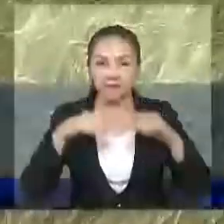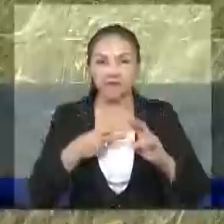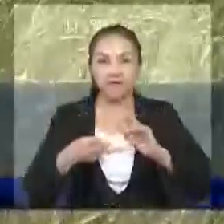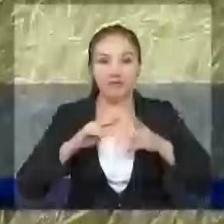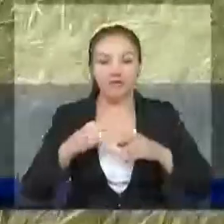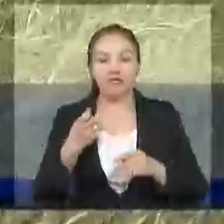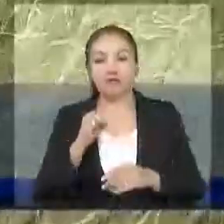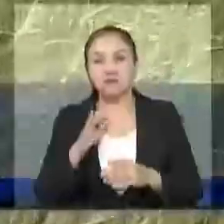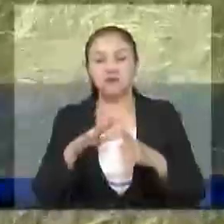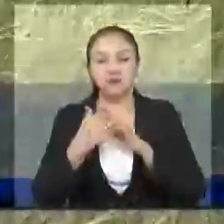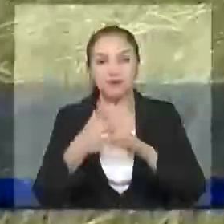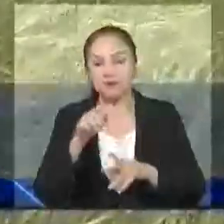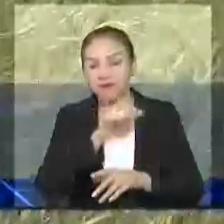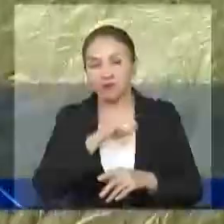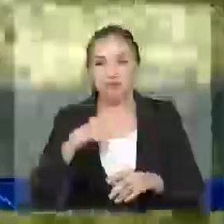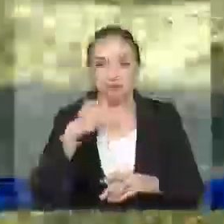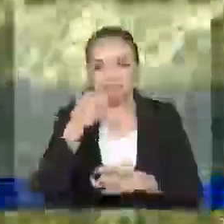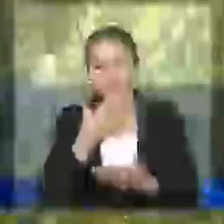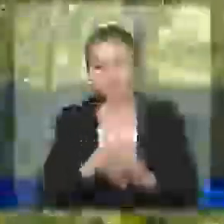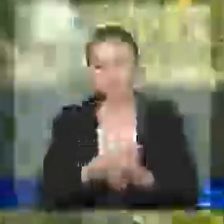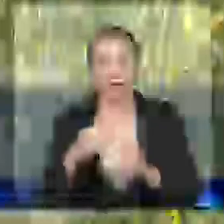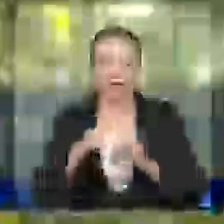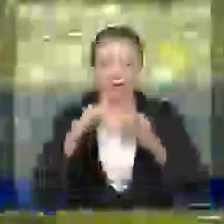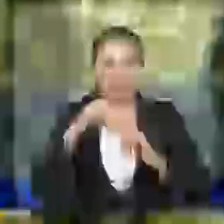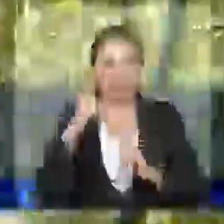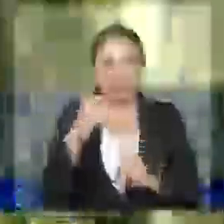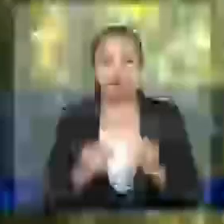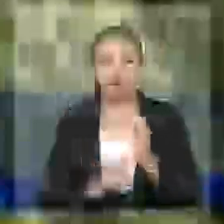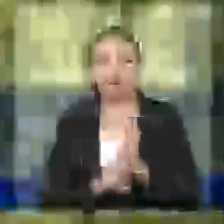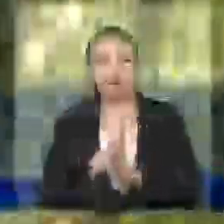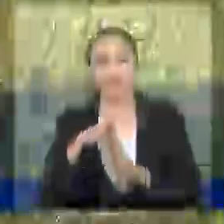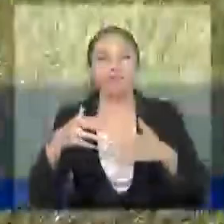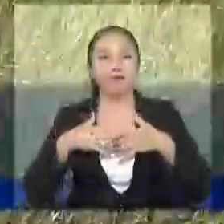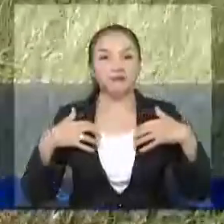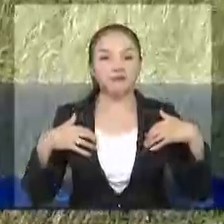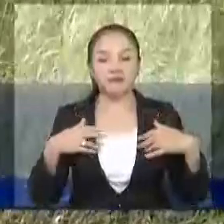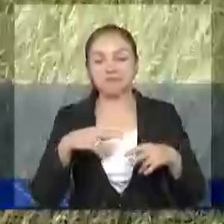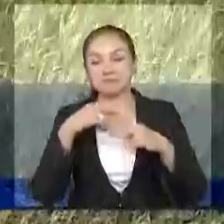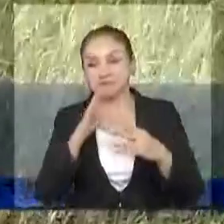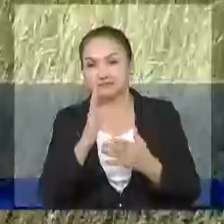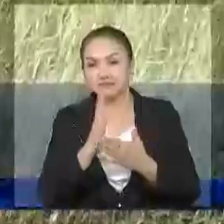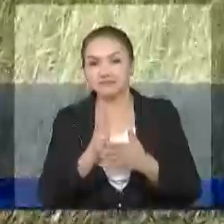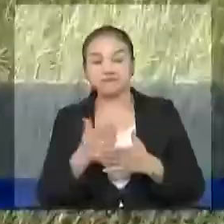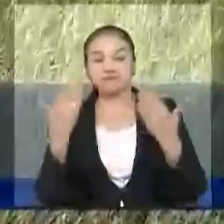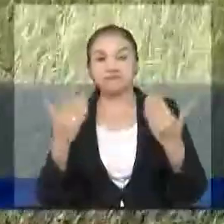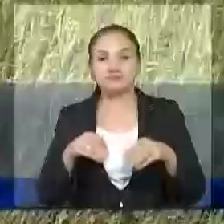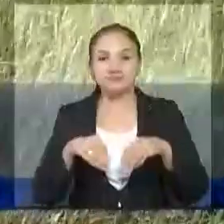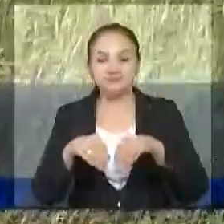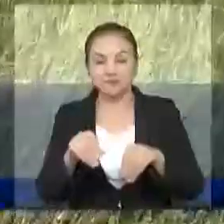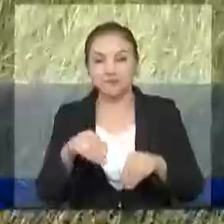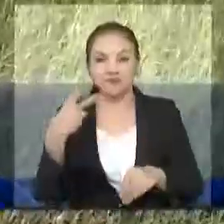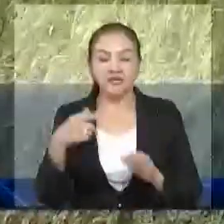жердегі Степное ауылында өз шаруашылығын дамытып отыр. Көбіне өсімдік шаруашылығы мен мал шаруашылығына басымдық берілген. Биыл егін